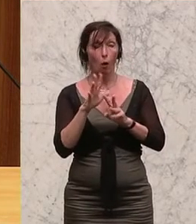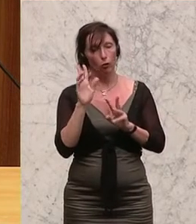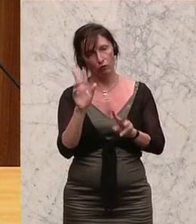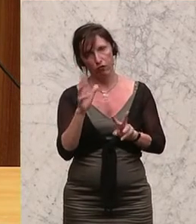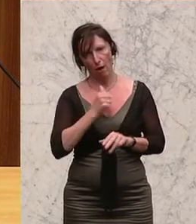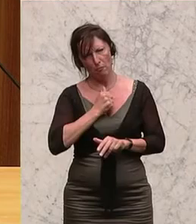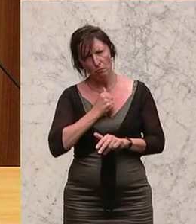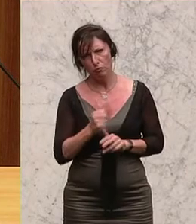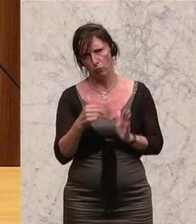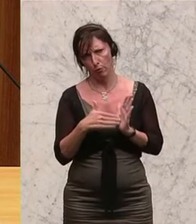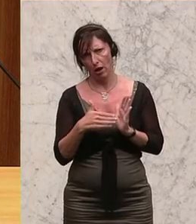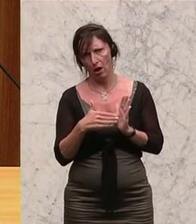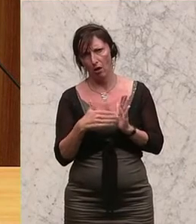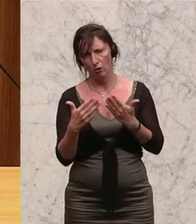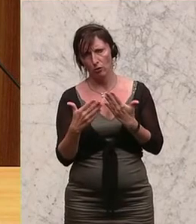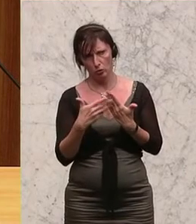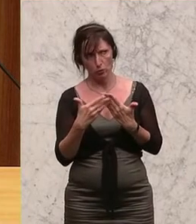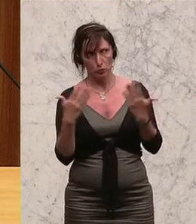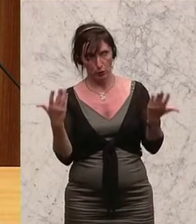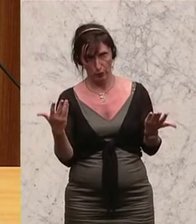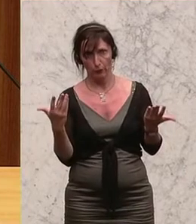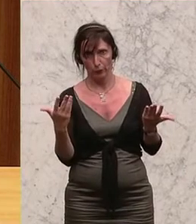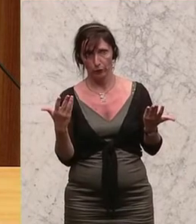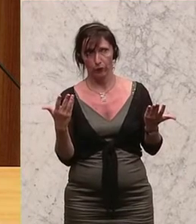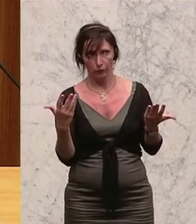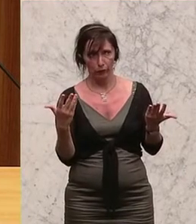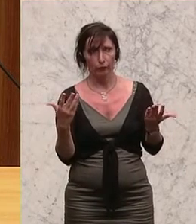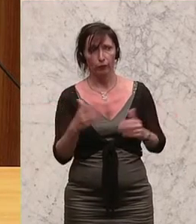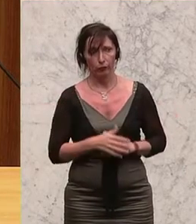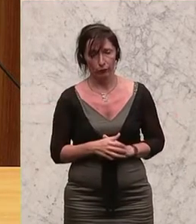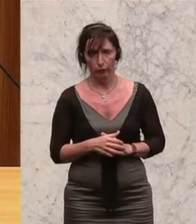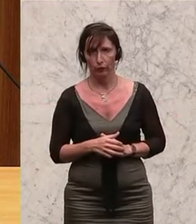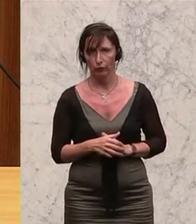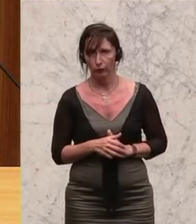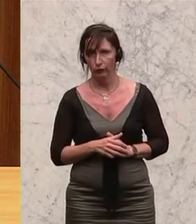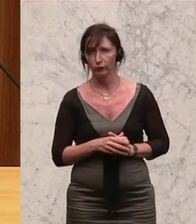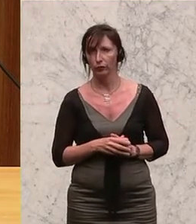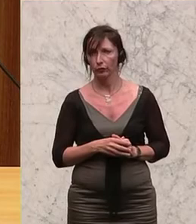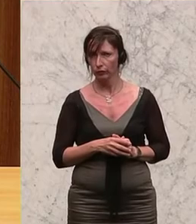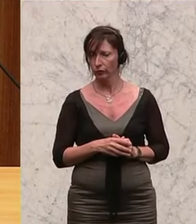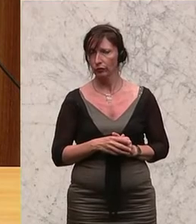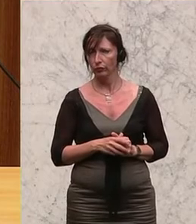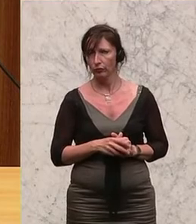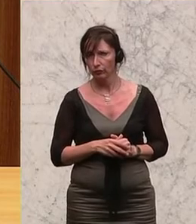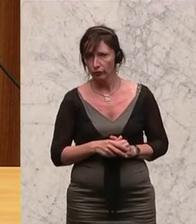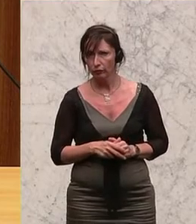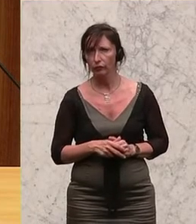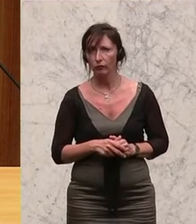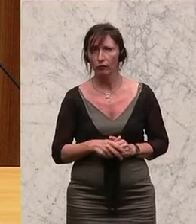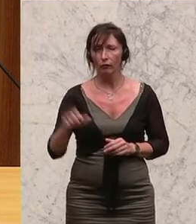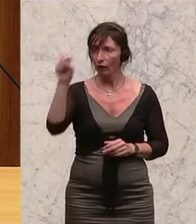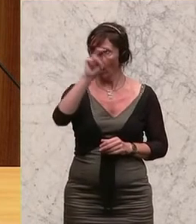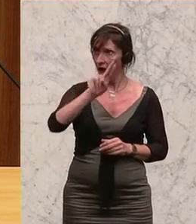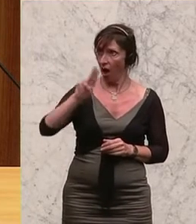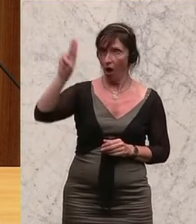wir, wenn wir die Verringerung bzw. Neuverhandlung von Zahlungen oder Verpflichtungen, die wir gegenüber der